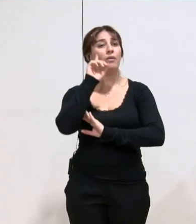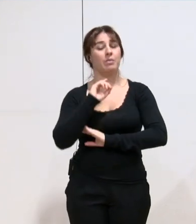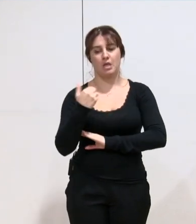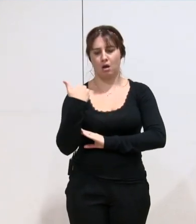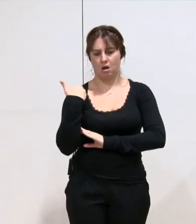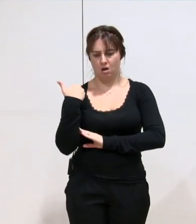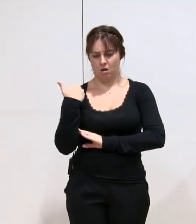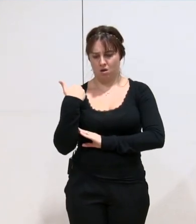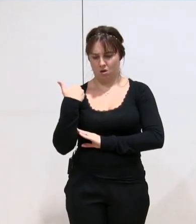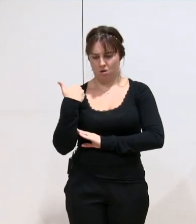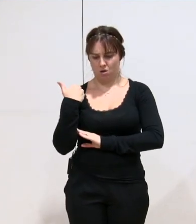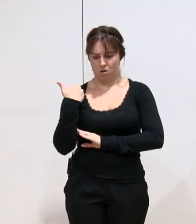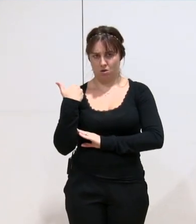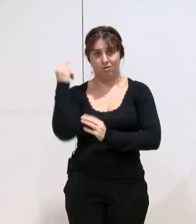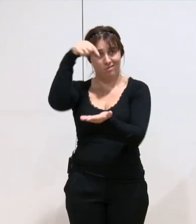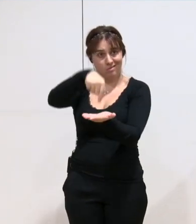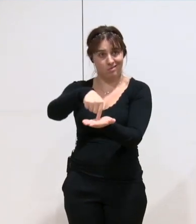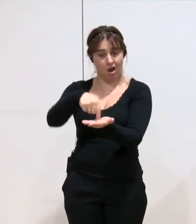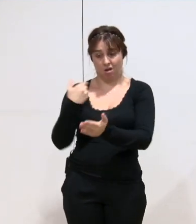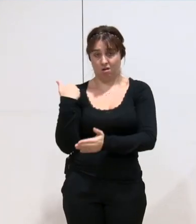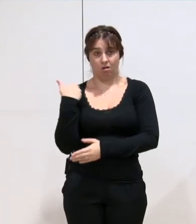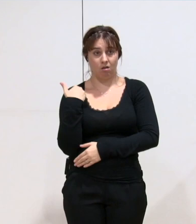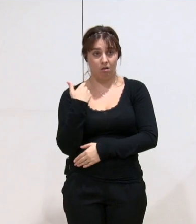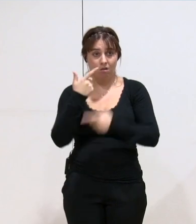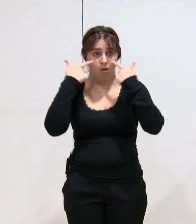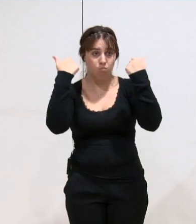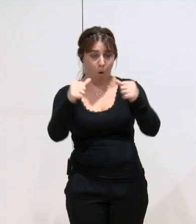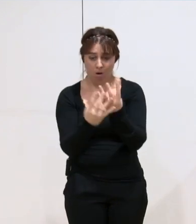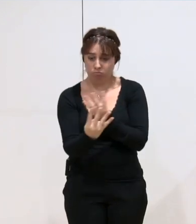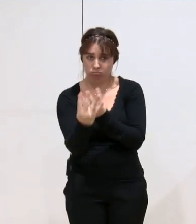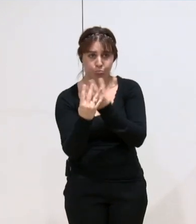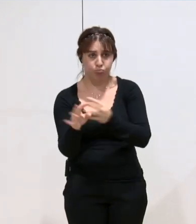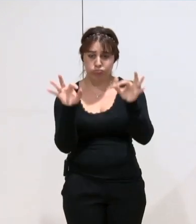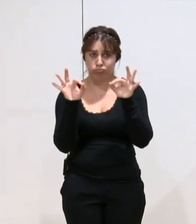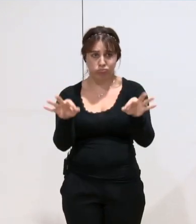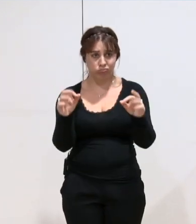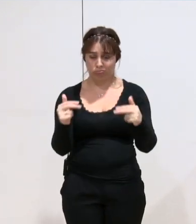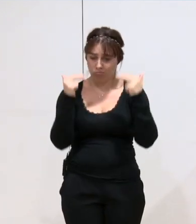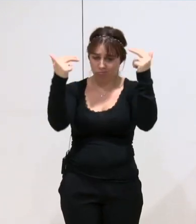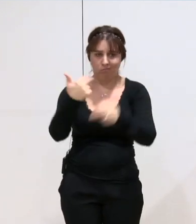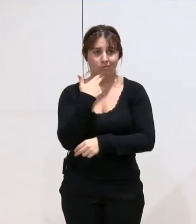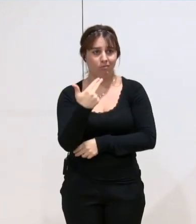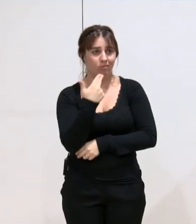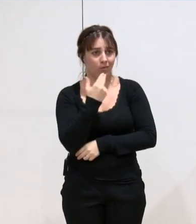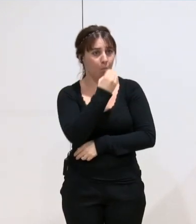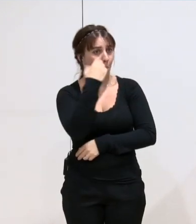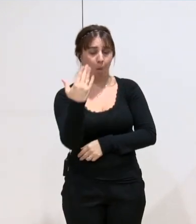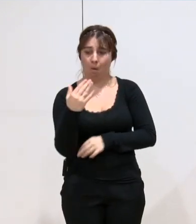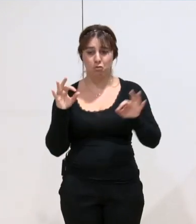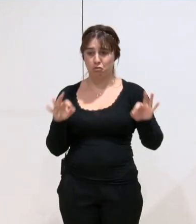déroulé à l'Esdiguer, a montré que la pelouse était en parfait état. Et donc tout va bien de ce côté-là. Et d'ailleurs, je crois que la